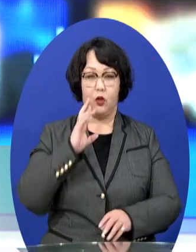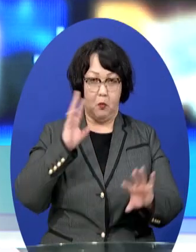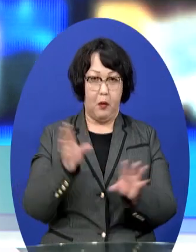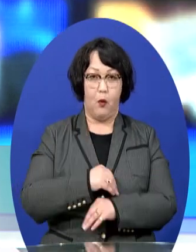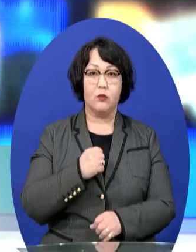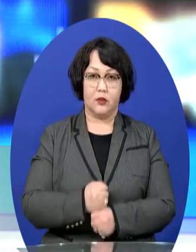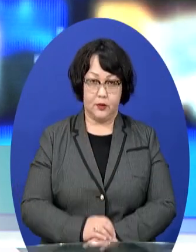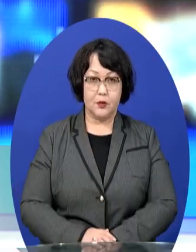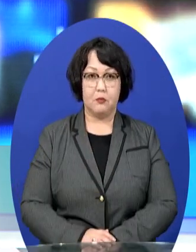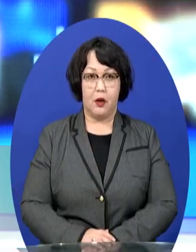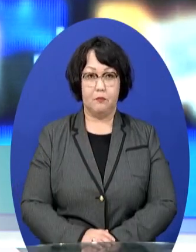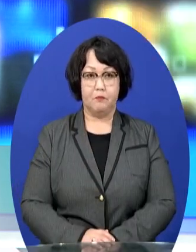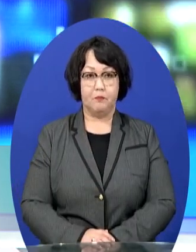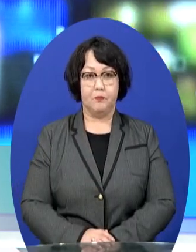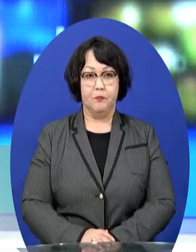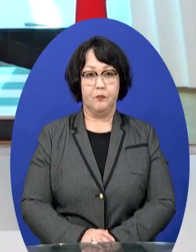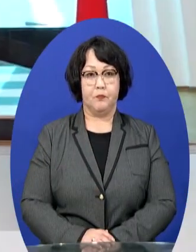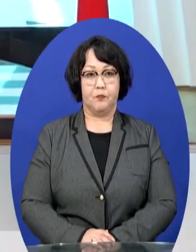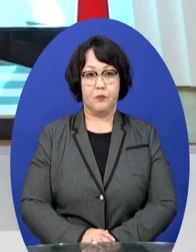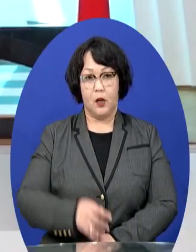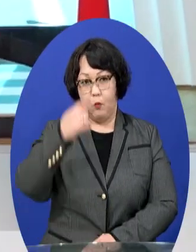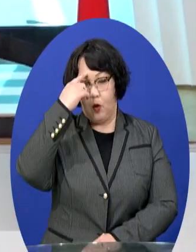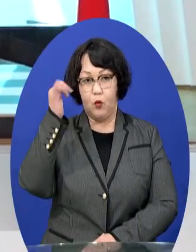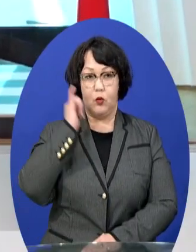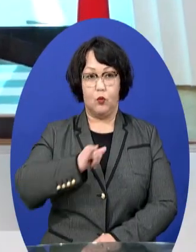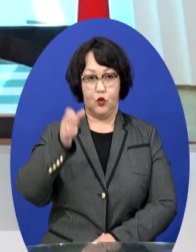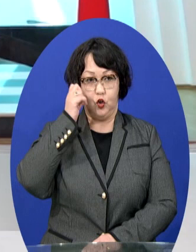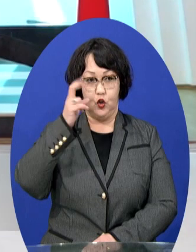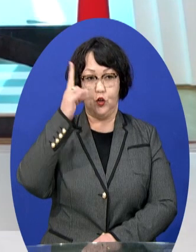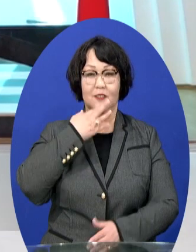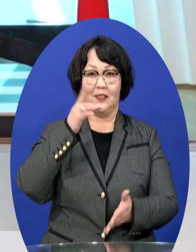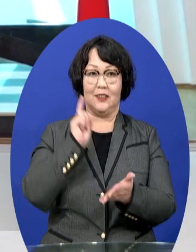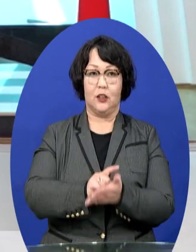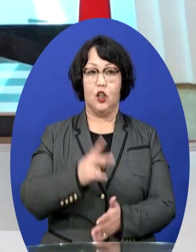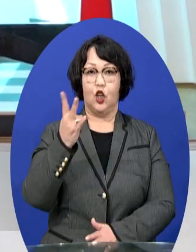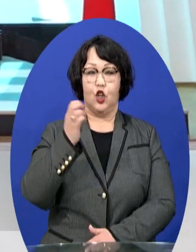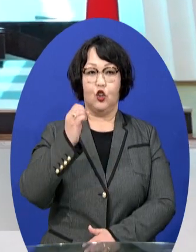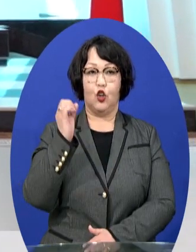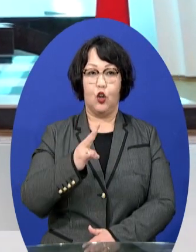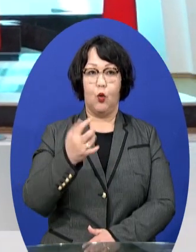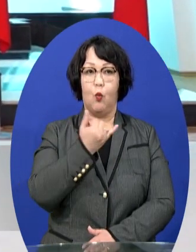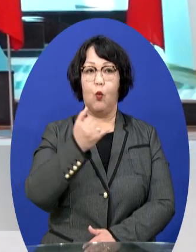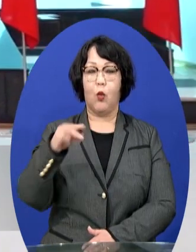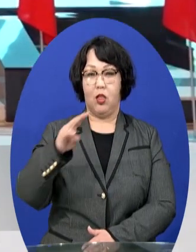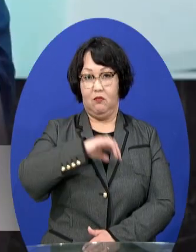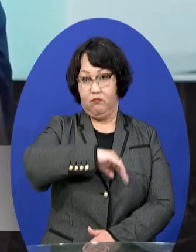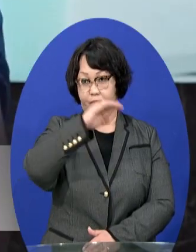их танхимд боллоо. Монгол улсын ерөнхийлөгчийн зарилга ноён уулыг төрийн дахлагтай болох тухай.